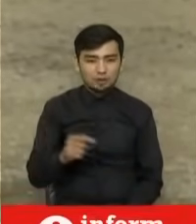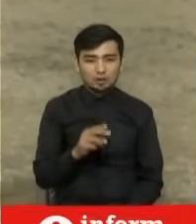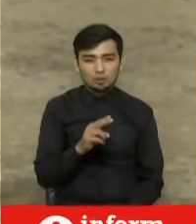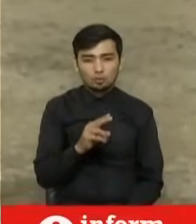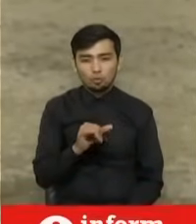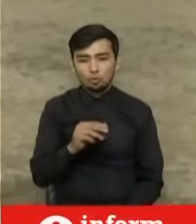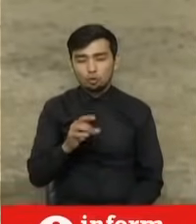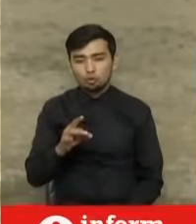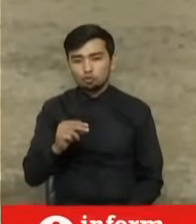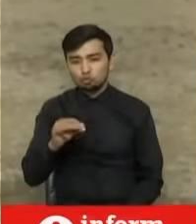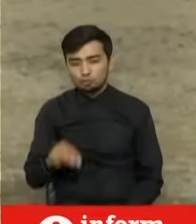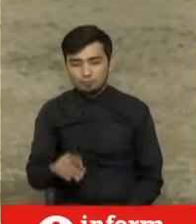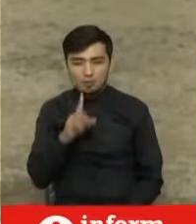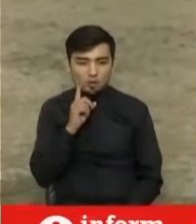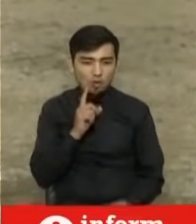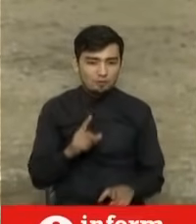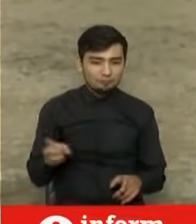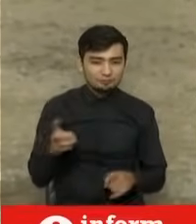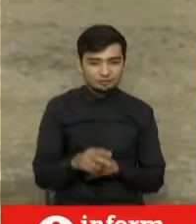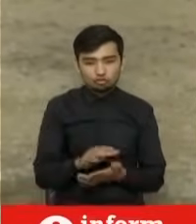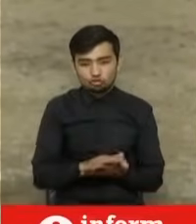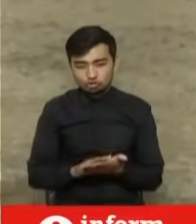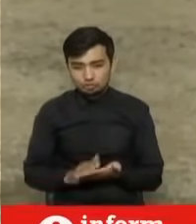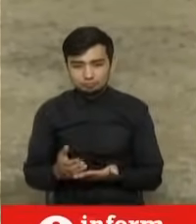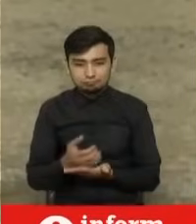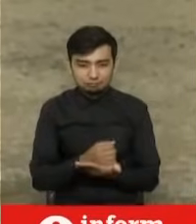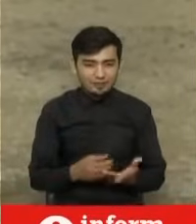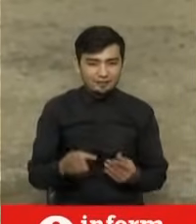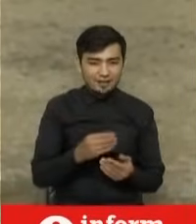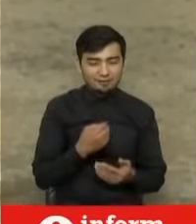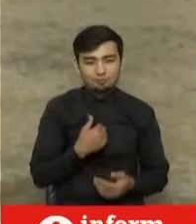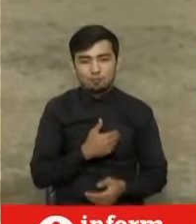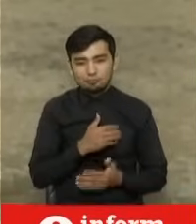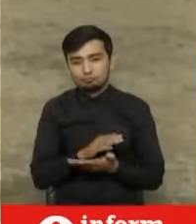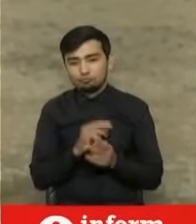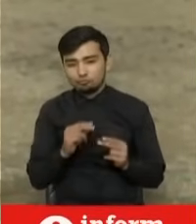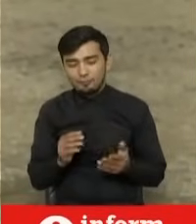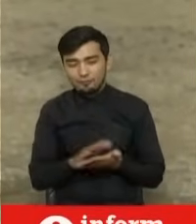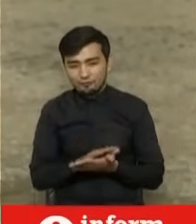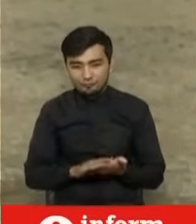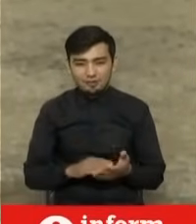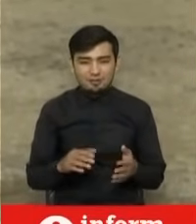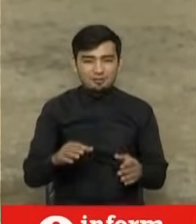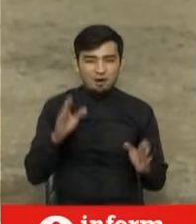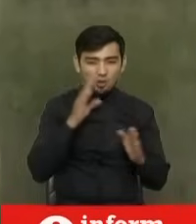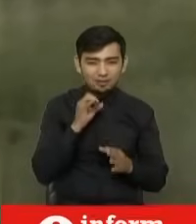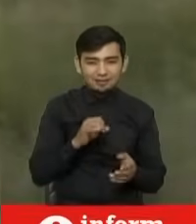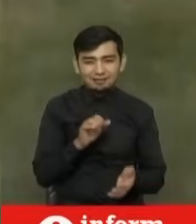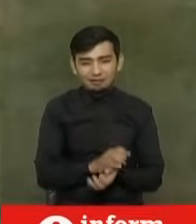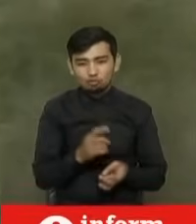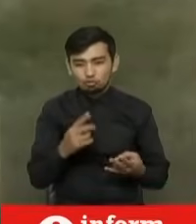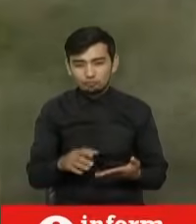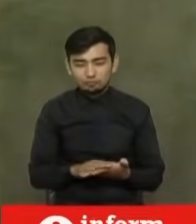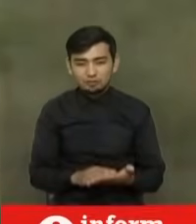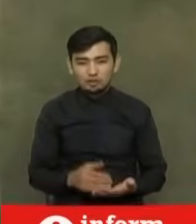20 молодых людей приехали будем чистить от мусора территорию призывая всех беречь природу не загрязнять окружающую среду на